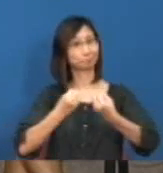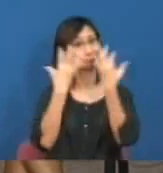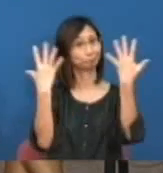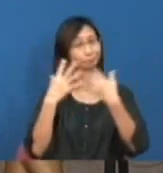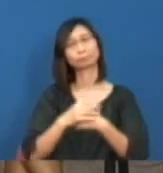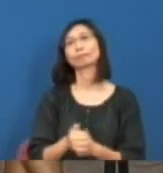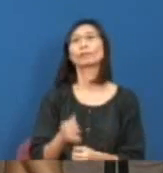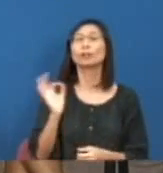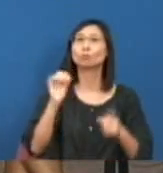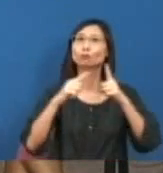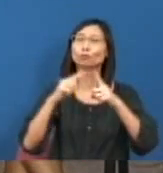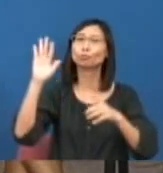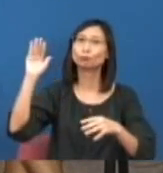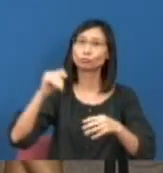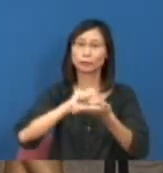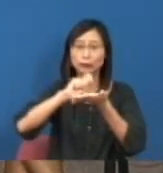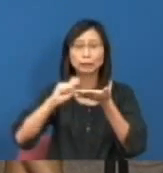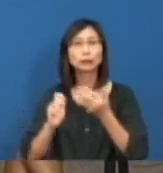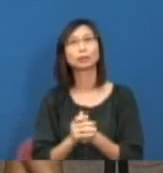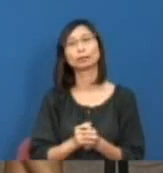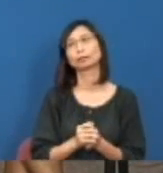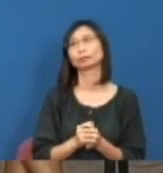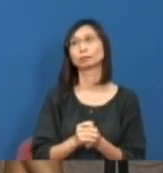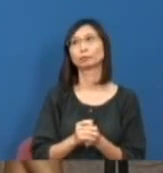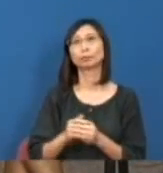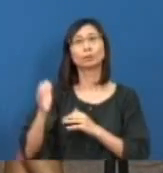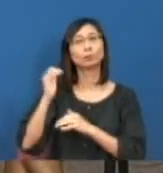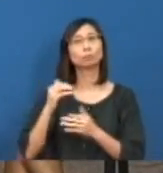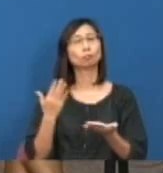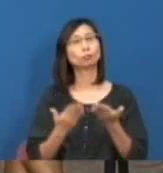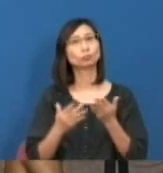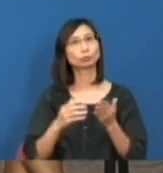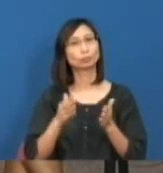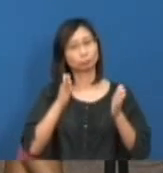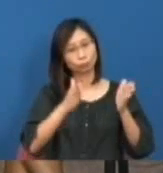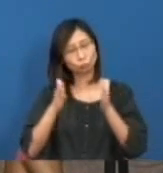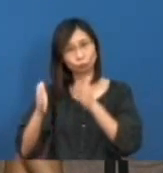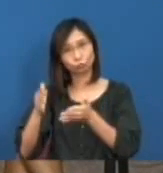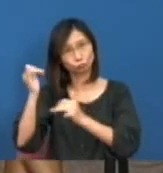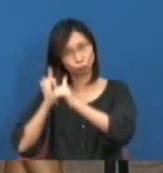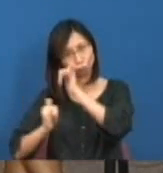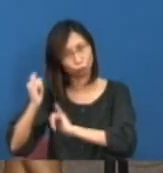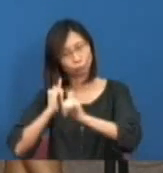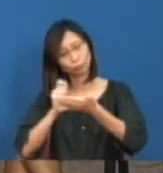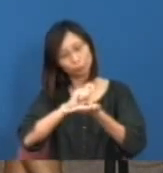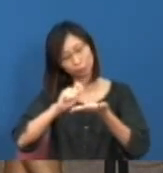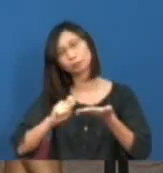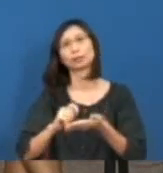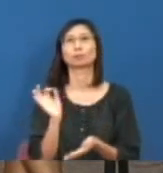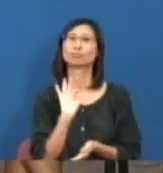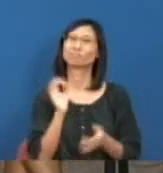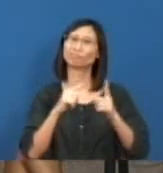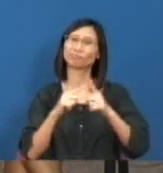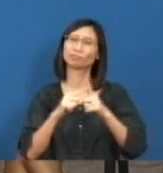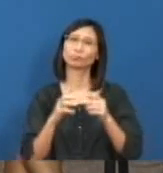到一本編年史或者一啲段代史出嚟咧，係做一個